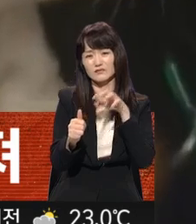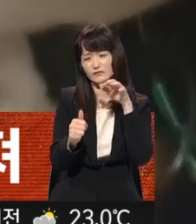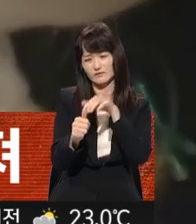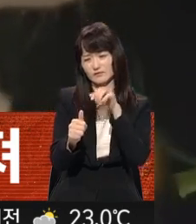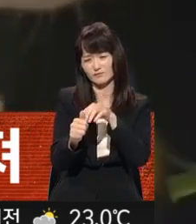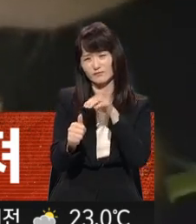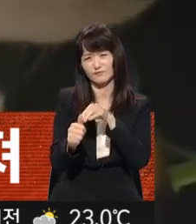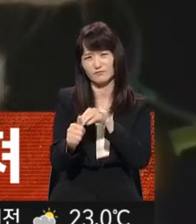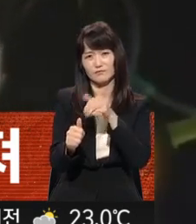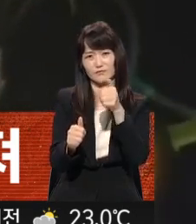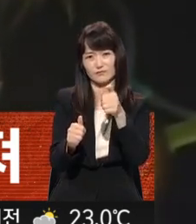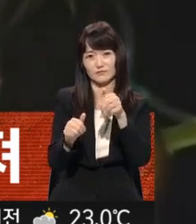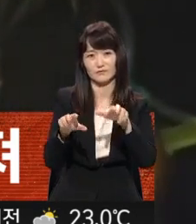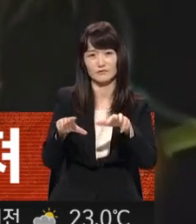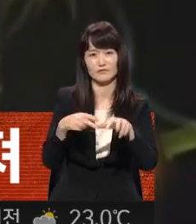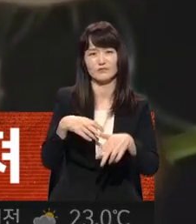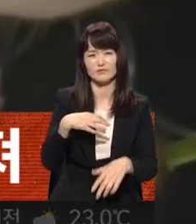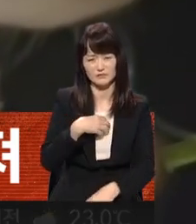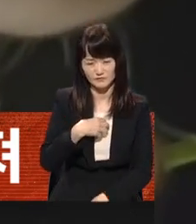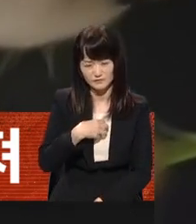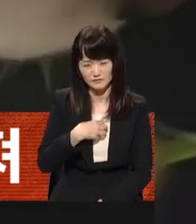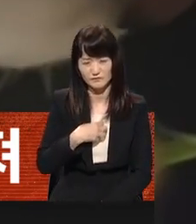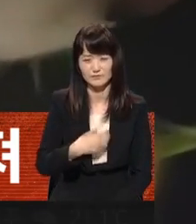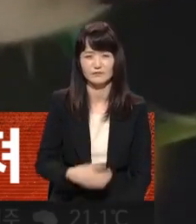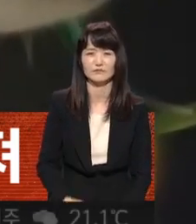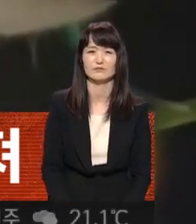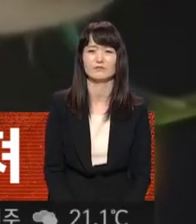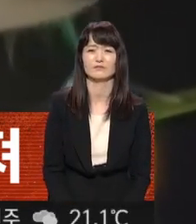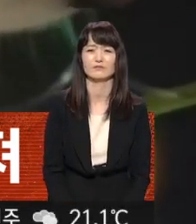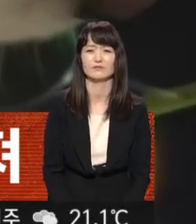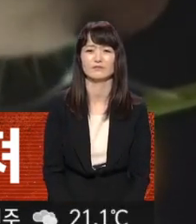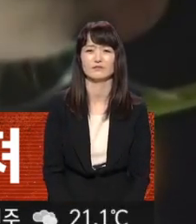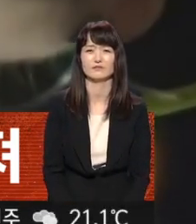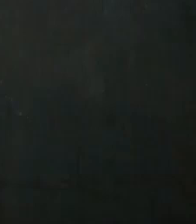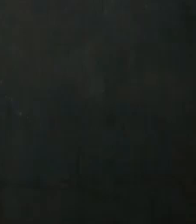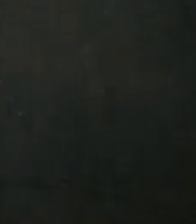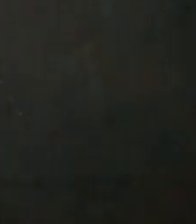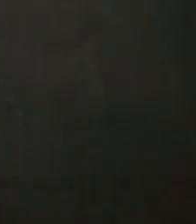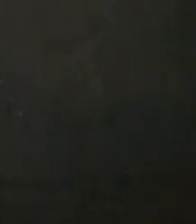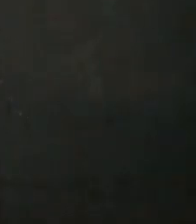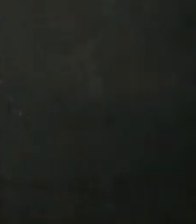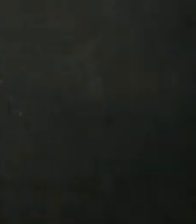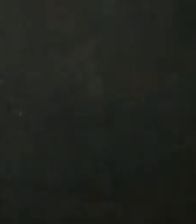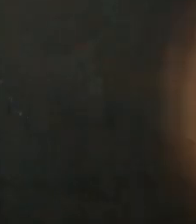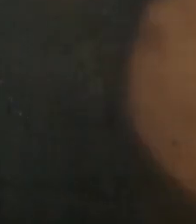넘게 쏘였습니다. 그리고 현재 아주 위독한 상태라고 합니다. 아유, 어떡해. 알겠습니다.